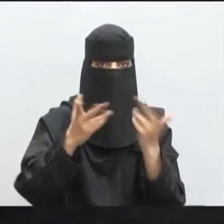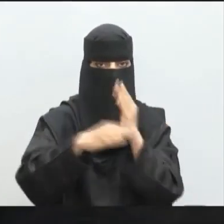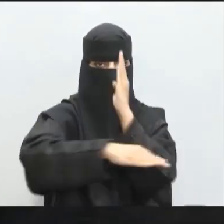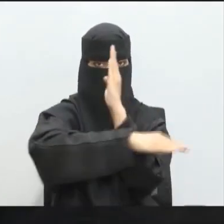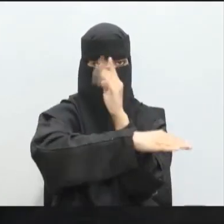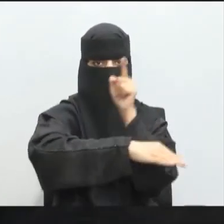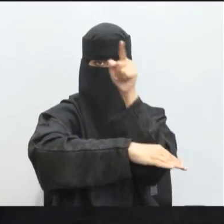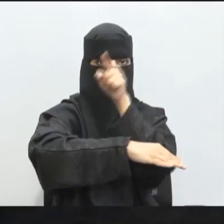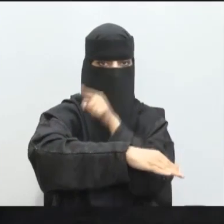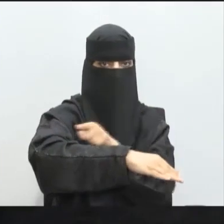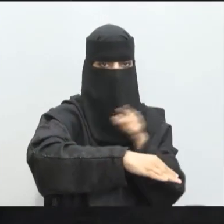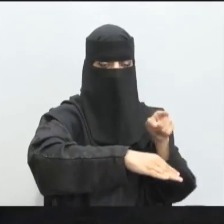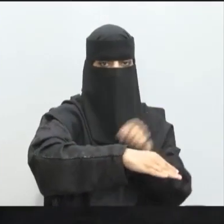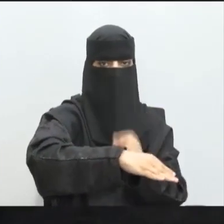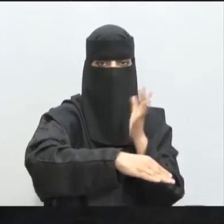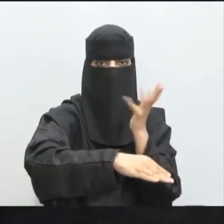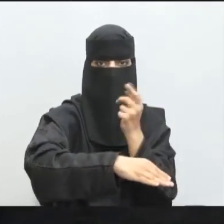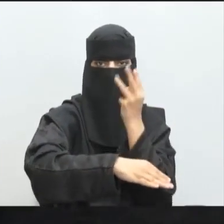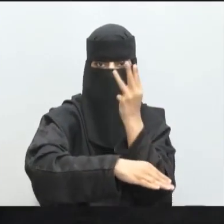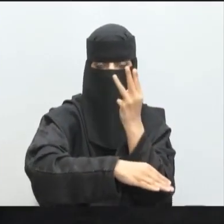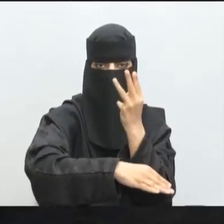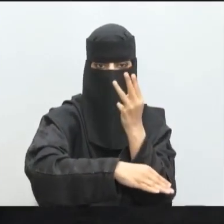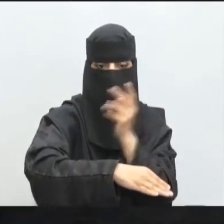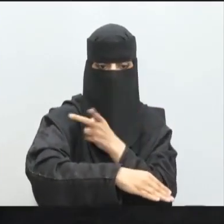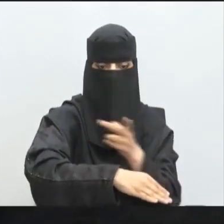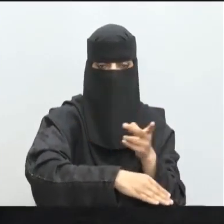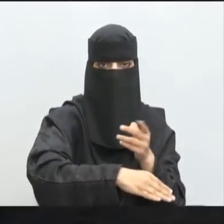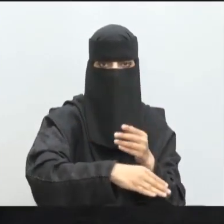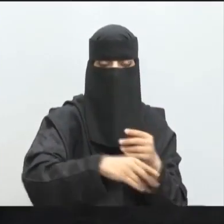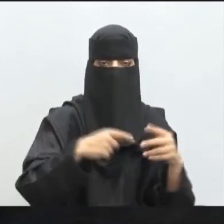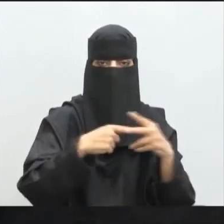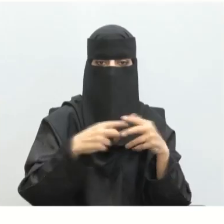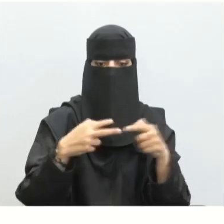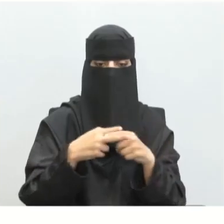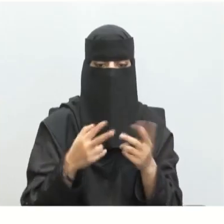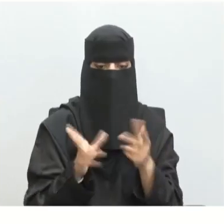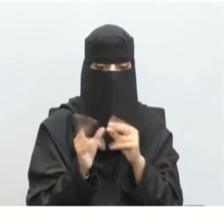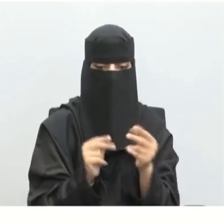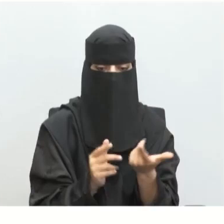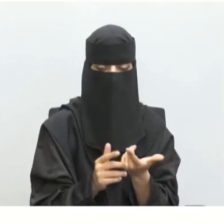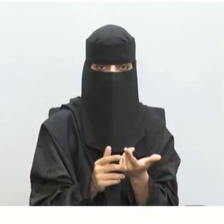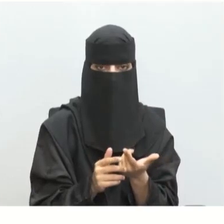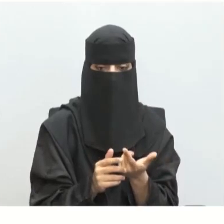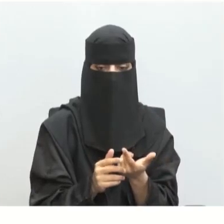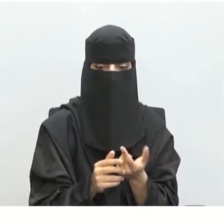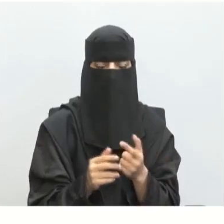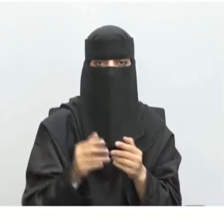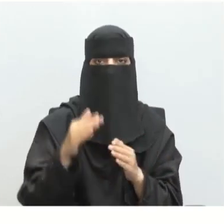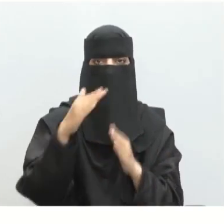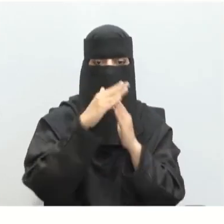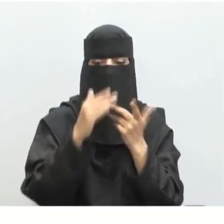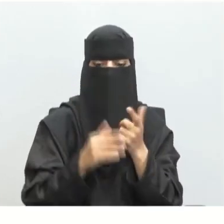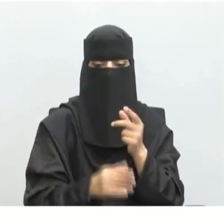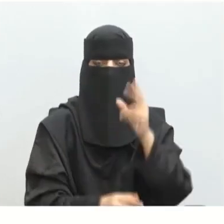اتجاهات الشمال يوجد هناك ثلاثه انواع من اتجاهات منها الشمال الطوبوغرافي